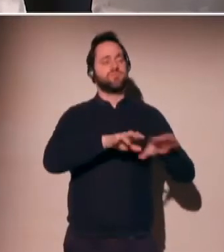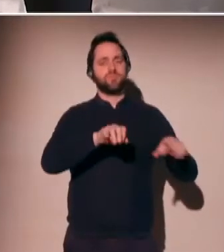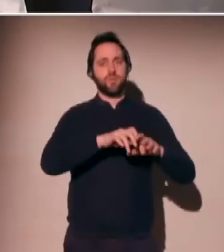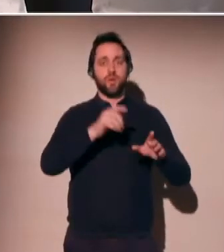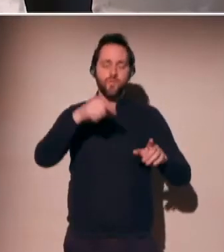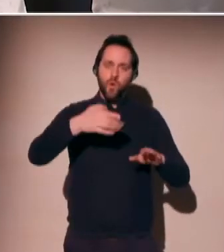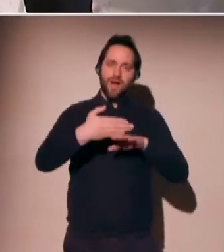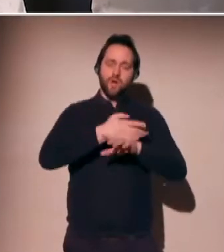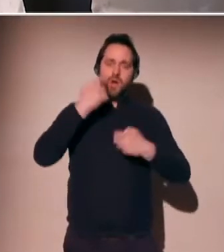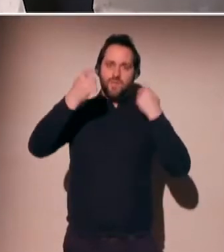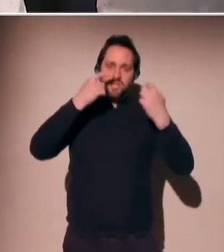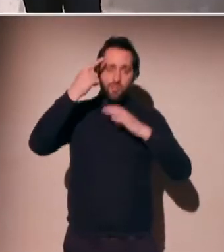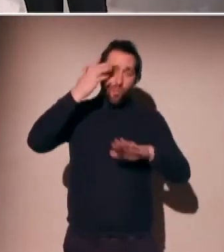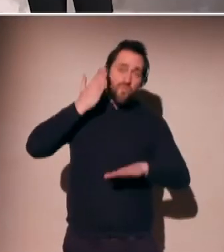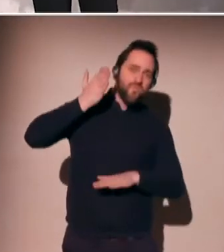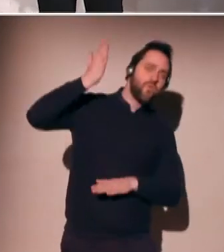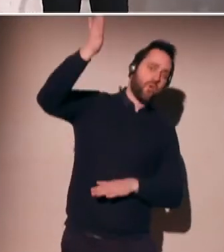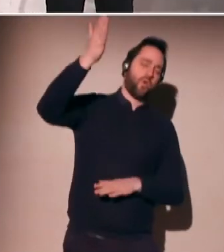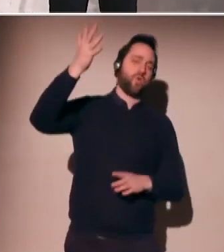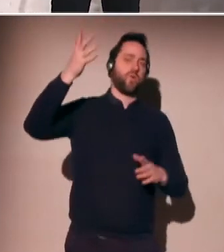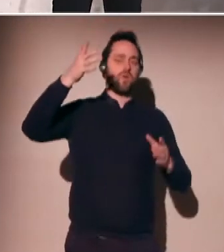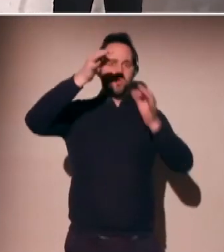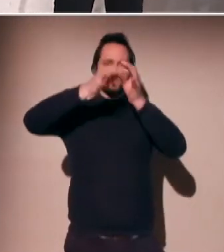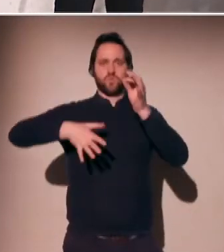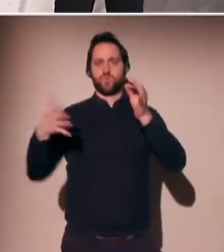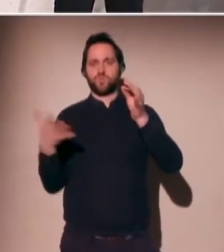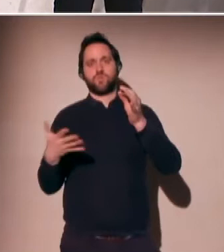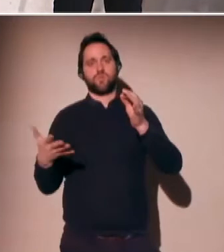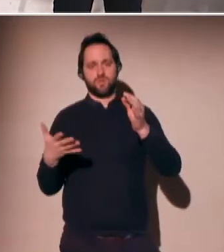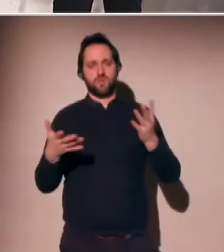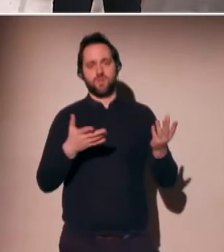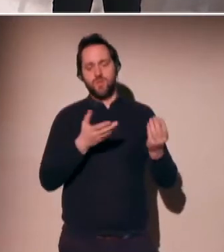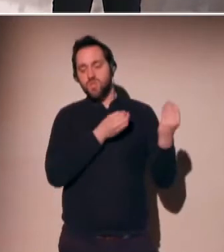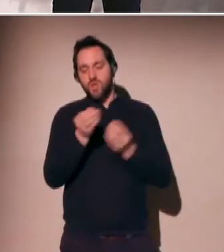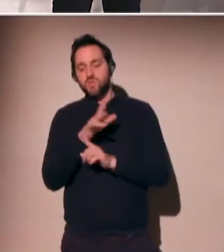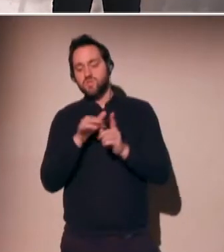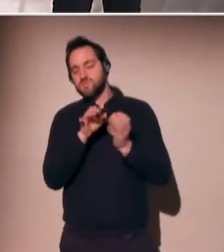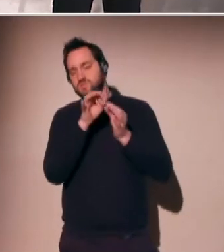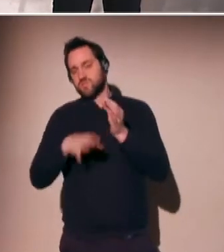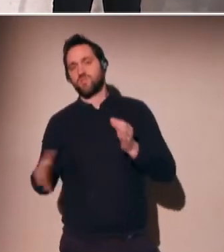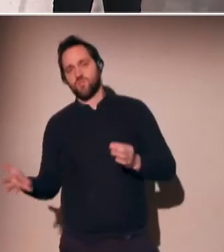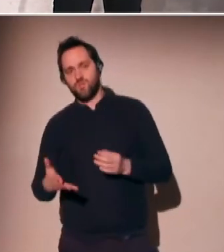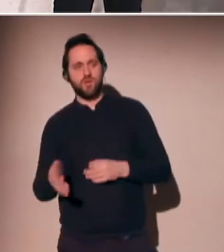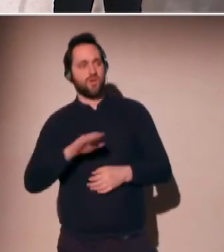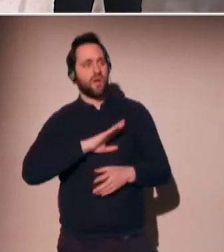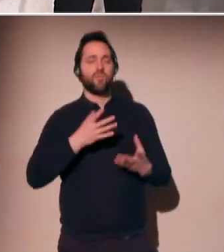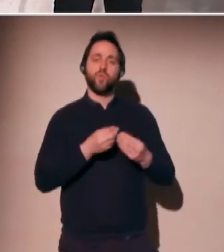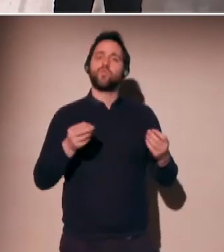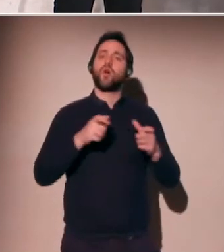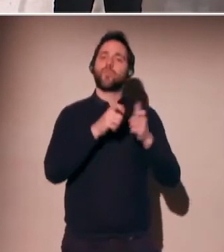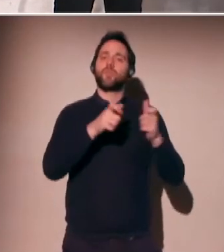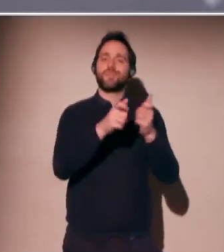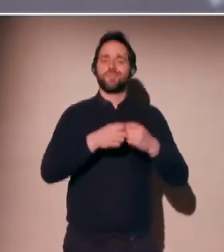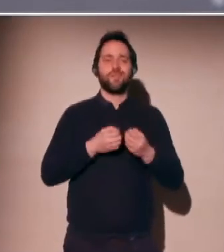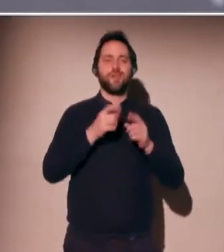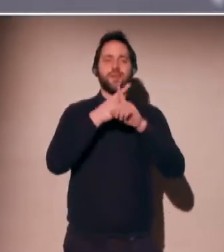enfin, les grandes entreprises de la technologie balancent ces algorithmes à droite à gauche. Pourquoi? Parce qu'ils leur apportent du profit et non pas pour